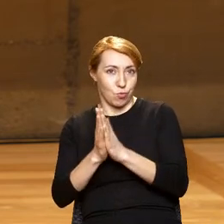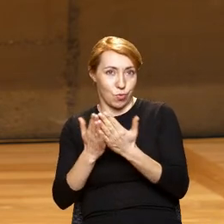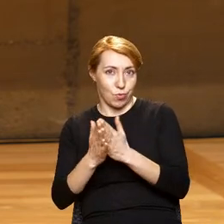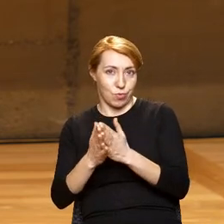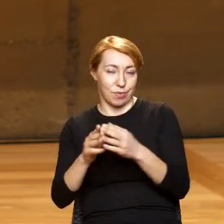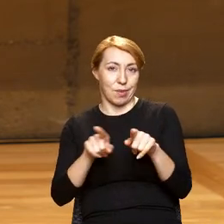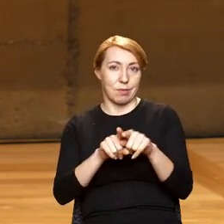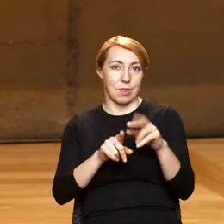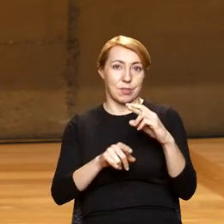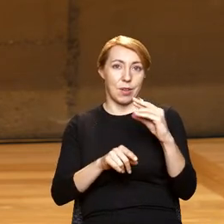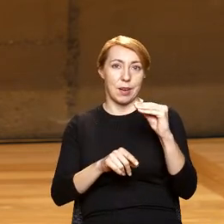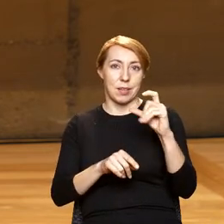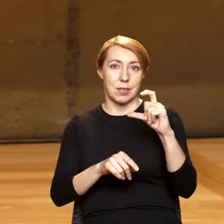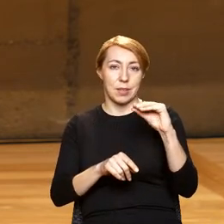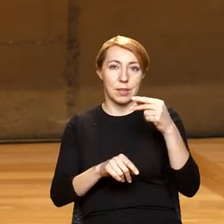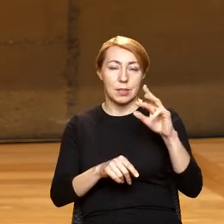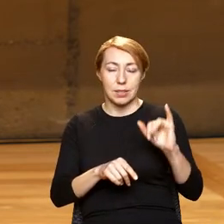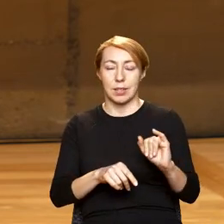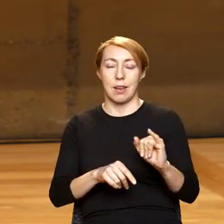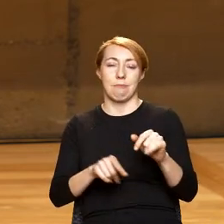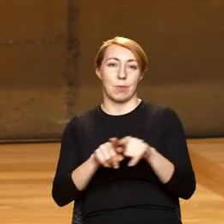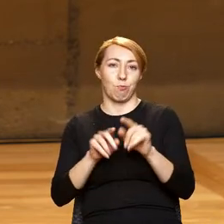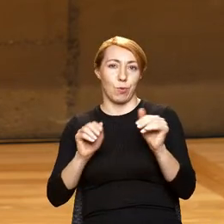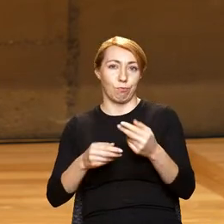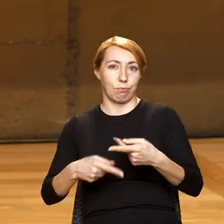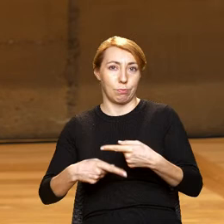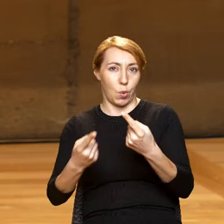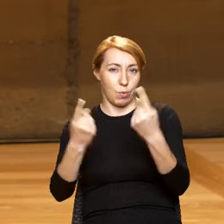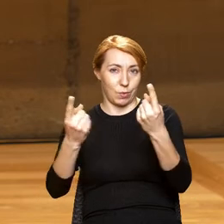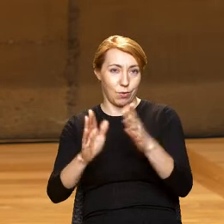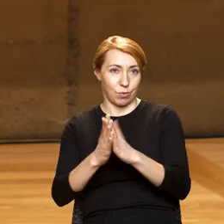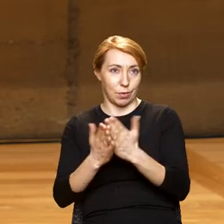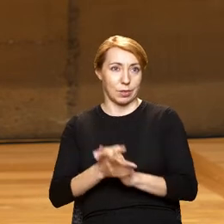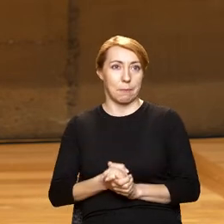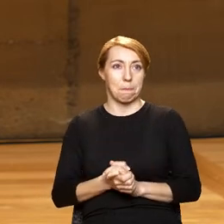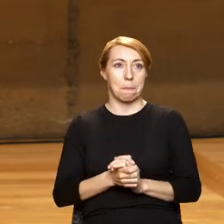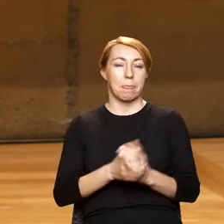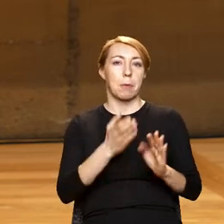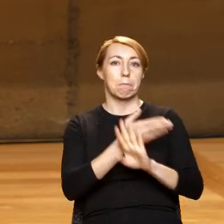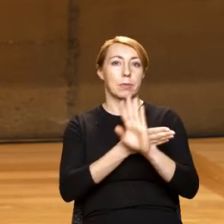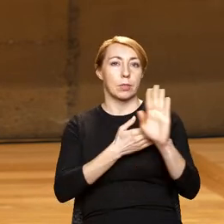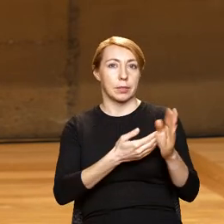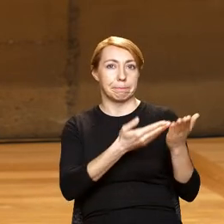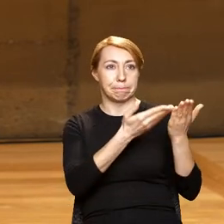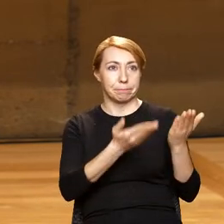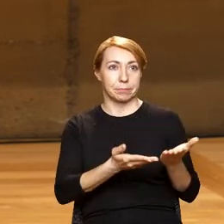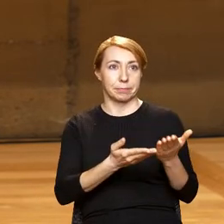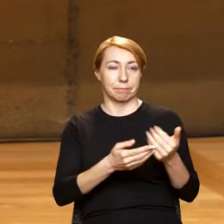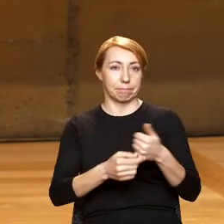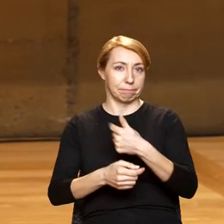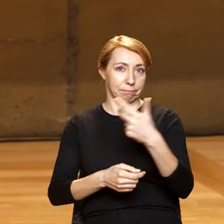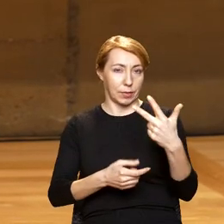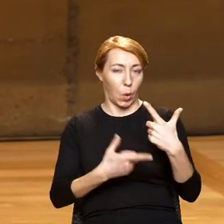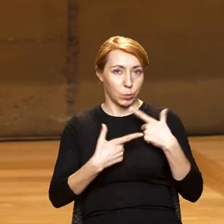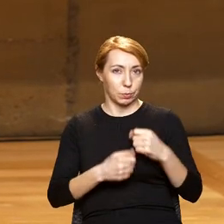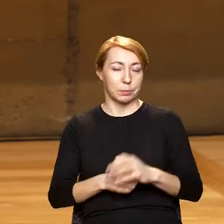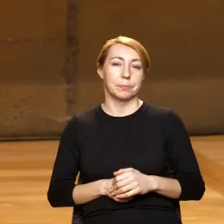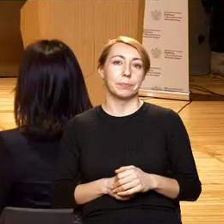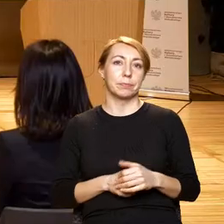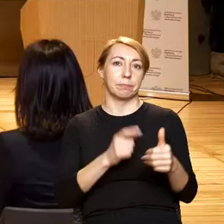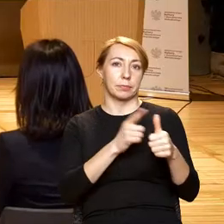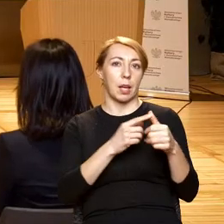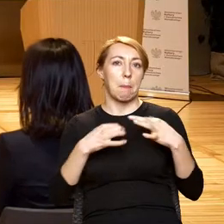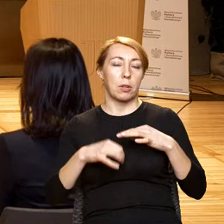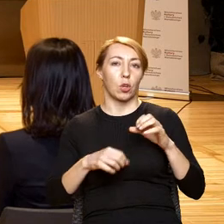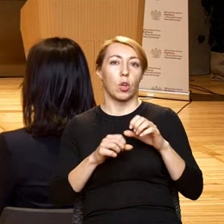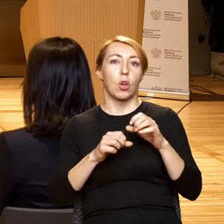do popularyzowania. Chciałam przedstawić Państwu naszych panelistów. Pani